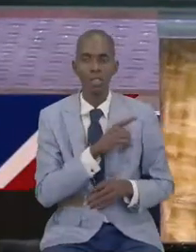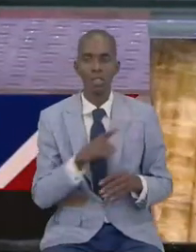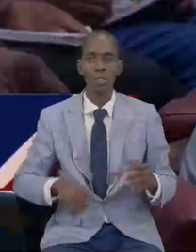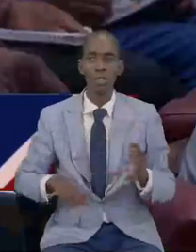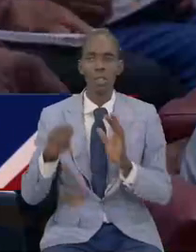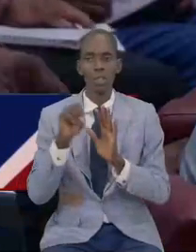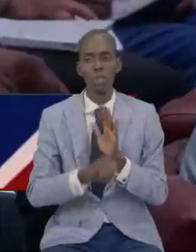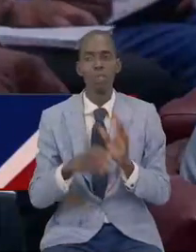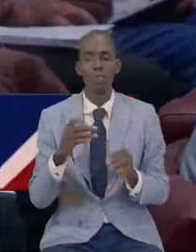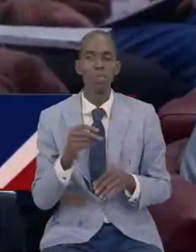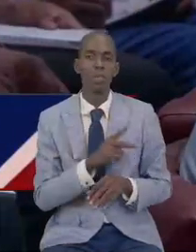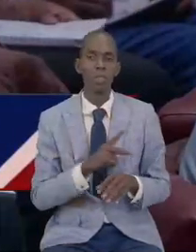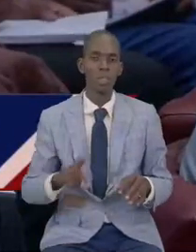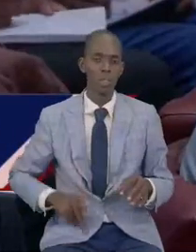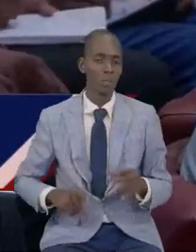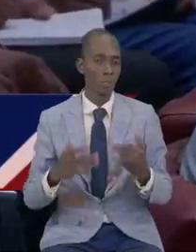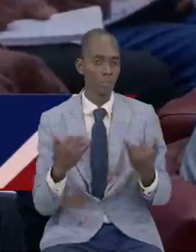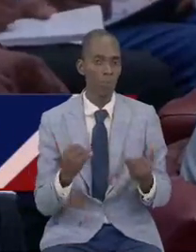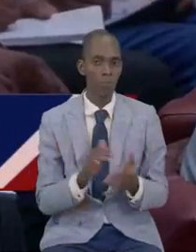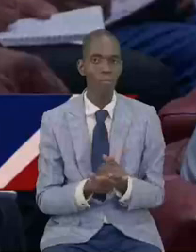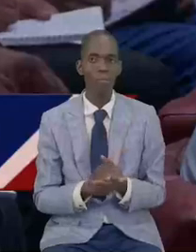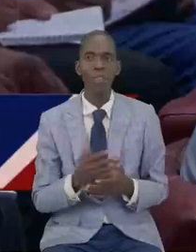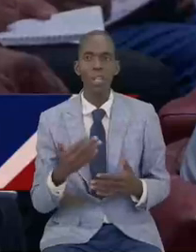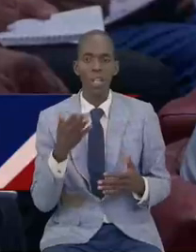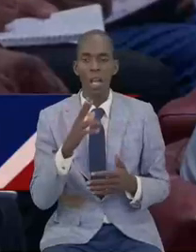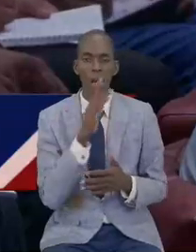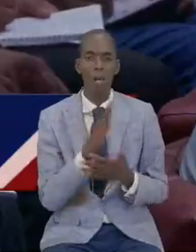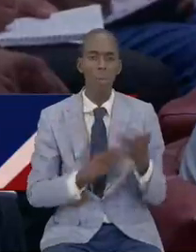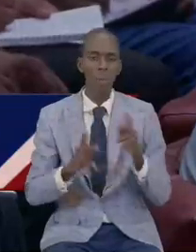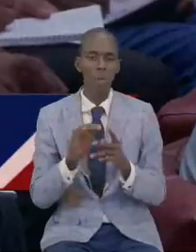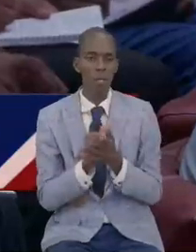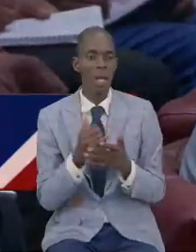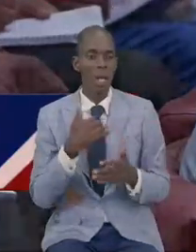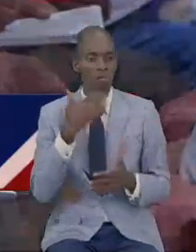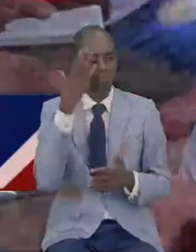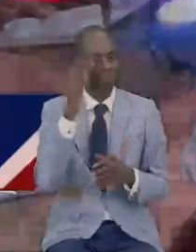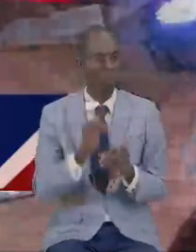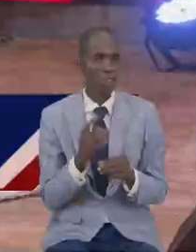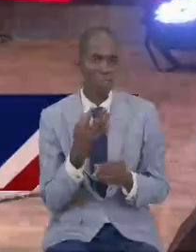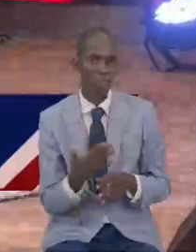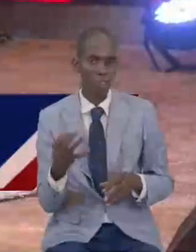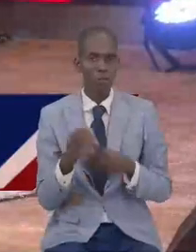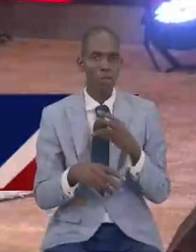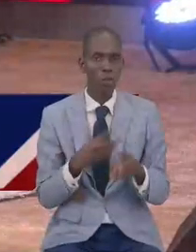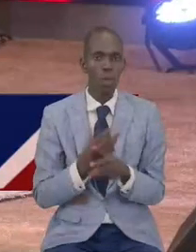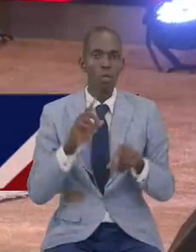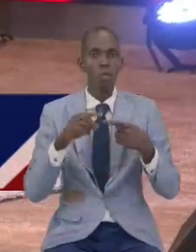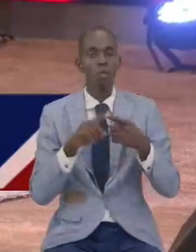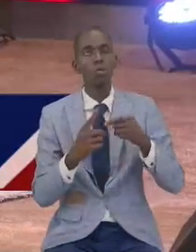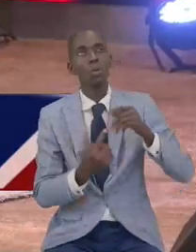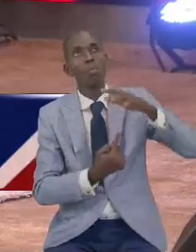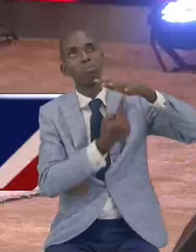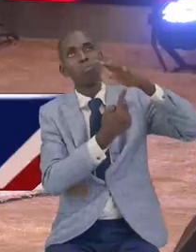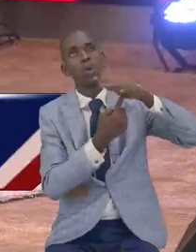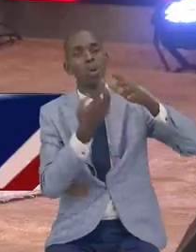puissante, vous connaissez des gens qui ont la connaissance des choses de ce monde et qui vont même au point culminant de